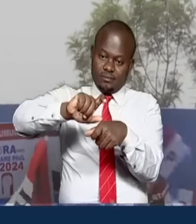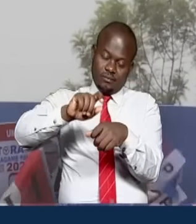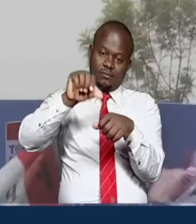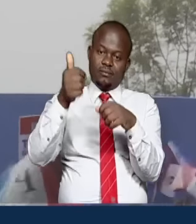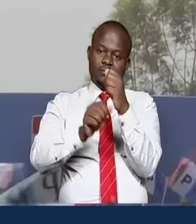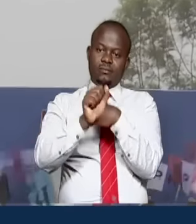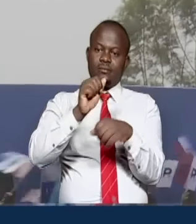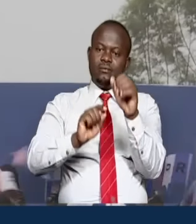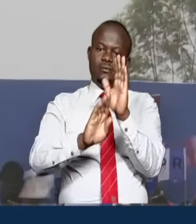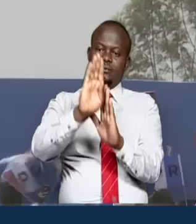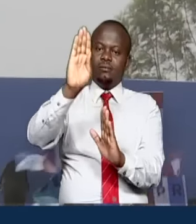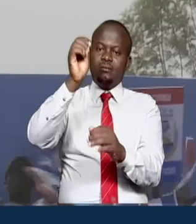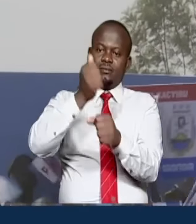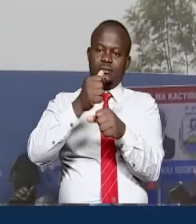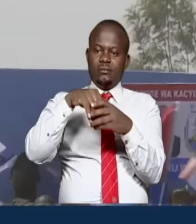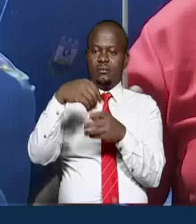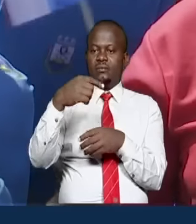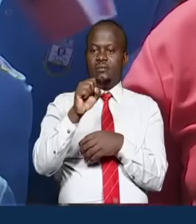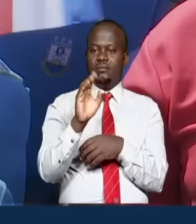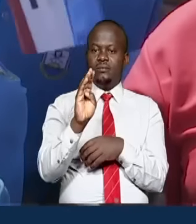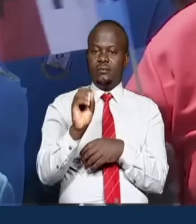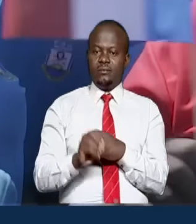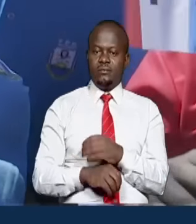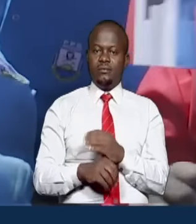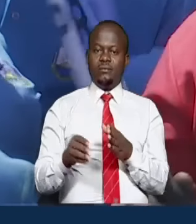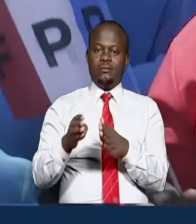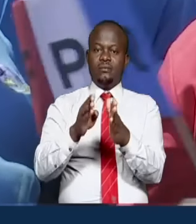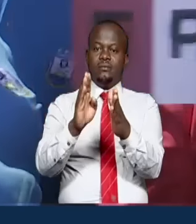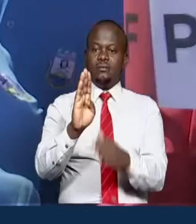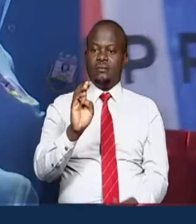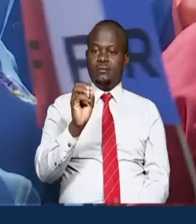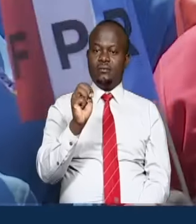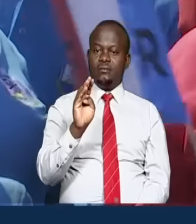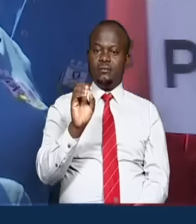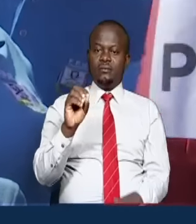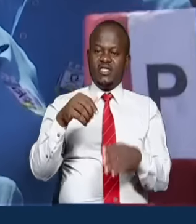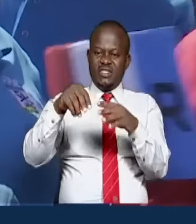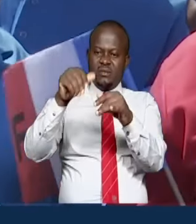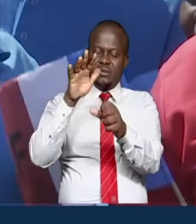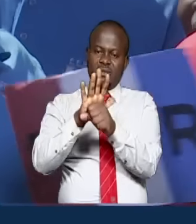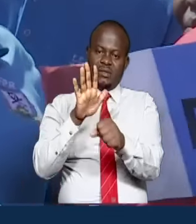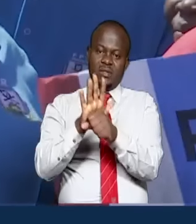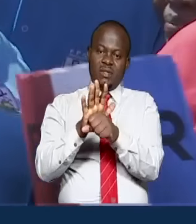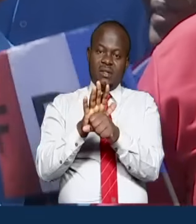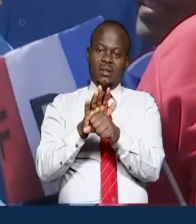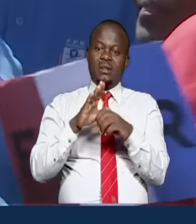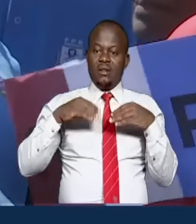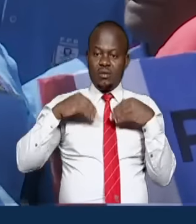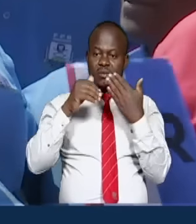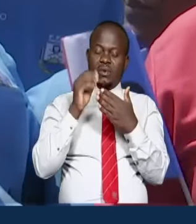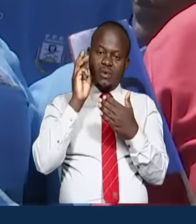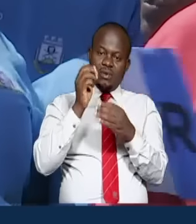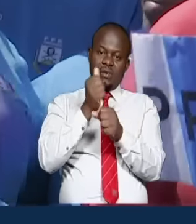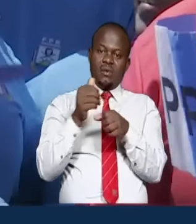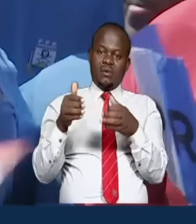bikorwa by'iterambere byakozwe muri Gasabo. Umuhanda wa Bumbogo warufite ivumbi ryinshi cyane. Yatwemerayo ko agiye kudukora